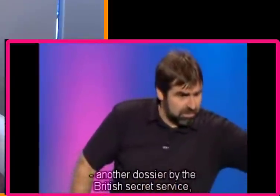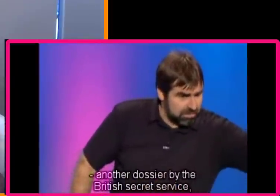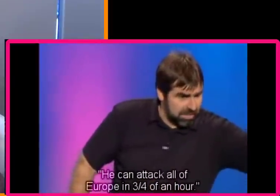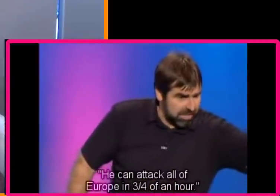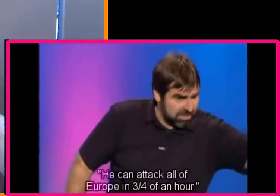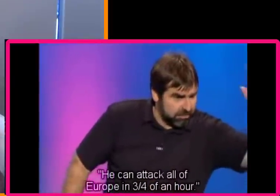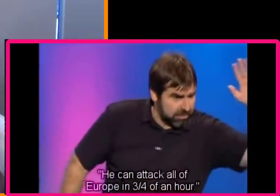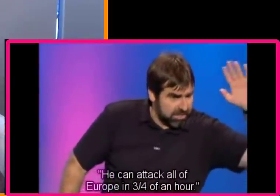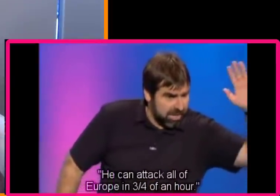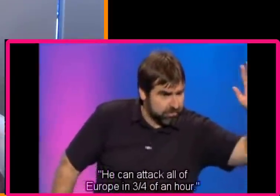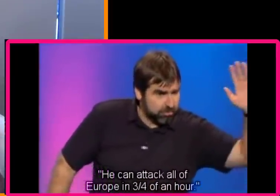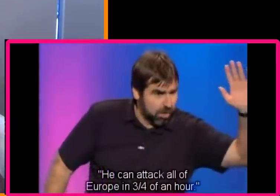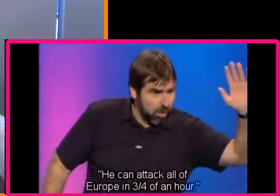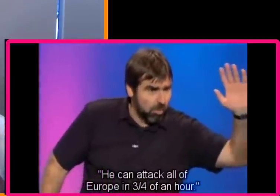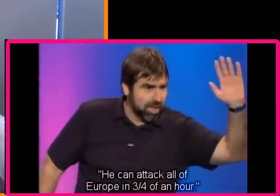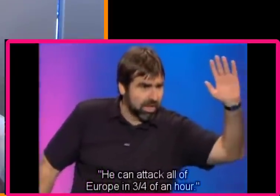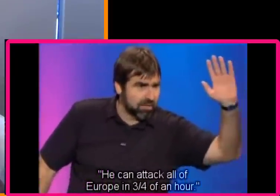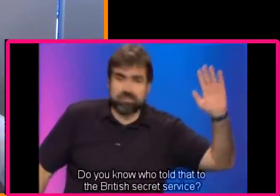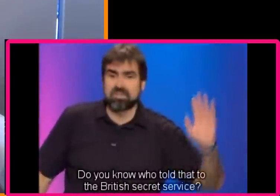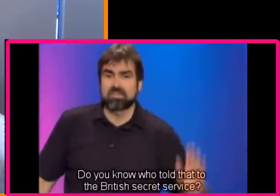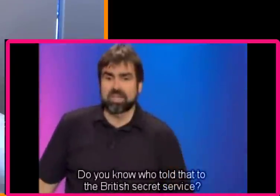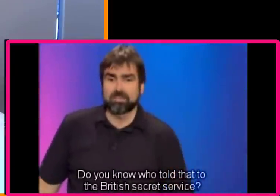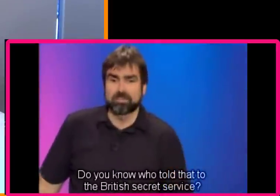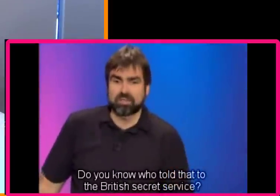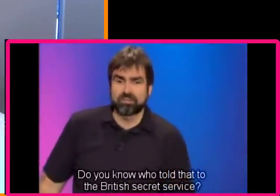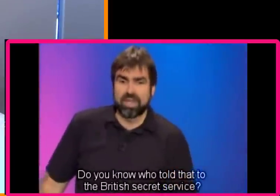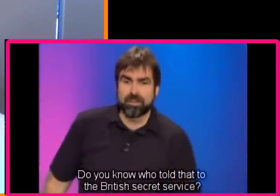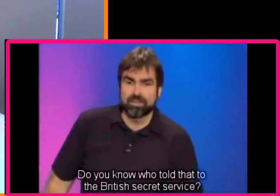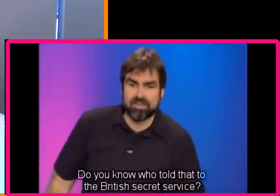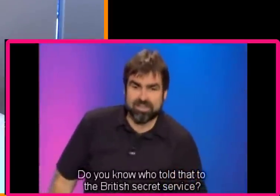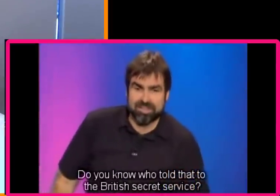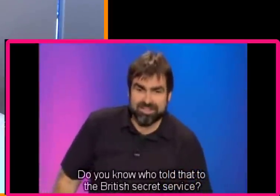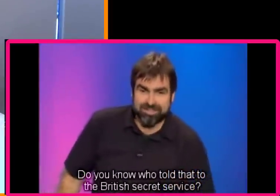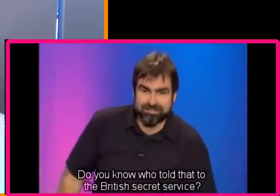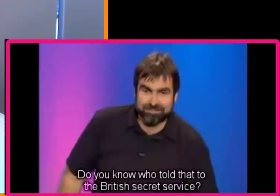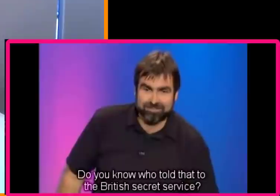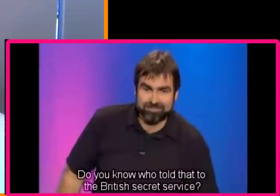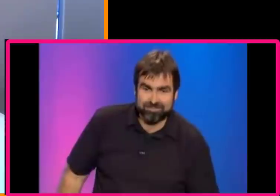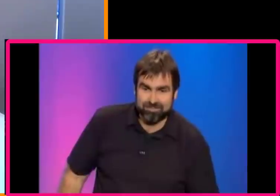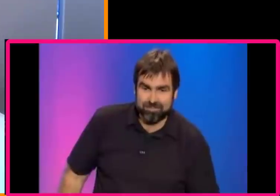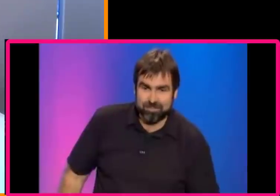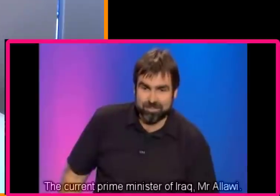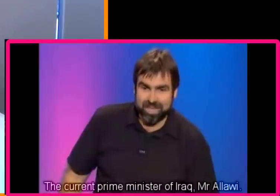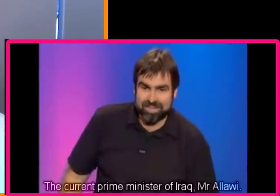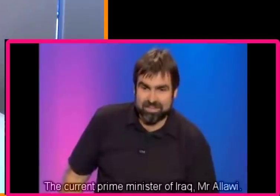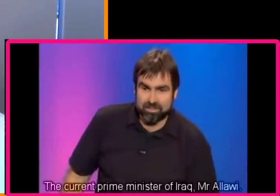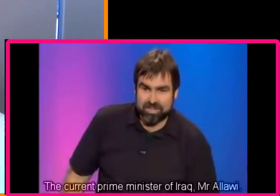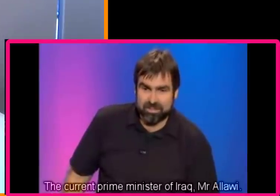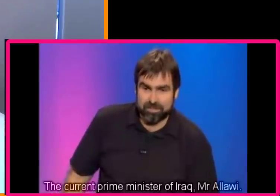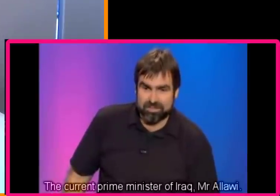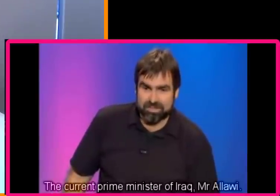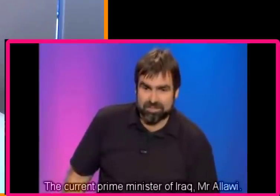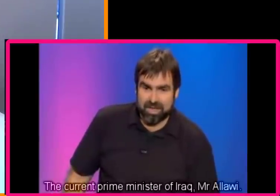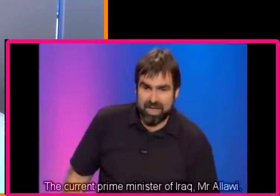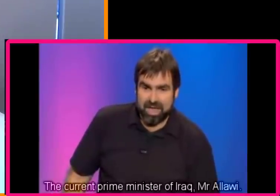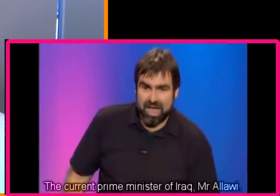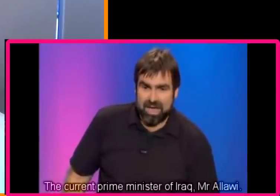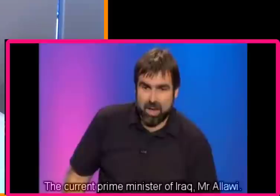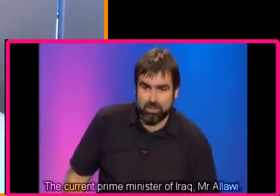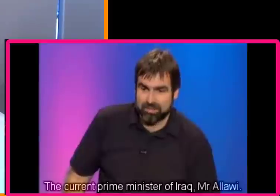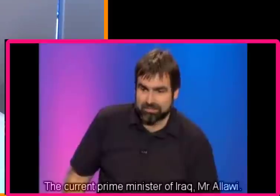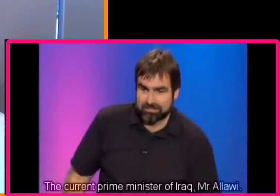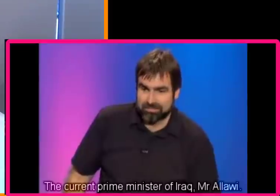der karniner von einer dreiviertelstunde europa angreifen wissen sie wer dem britischen geheimdienst erzählt hat der jetzige ministerpräsident ist iraker